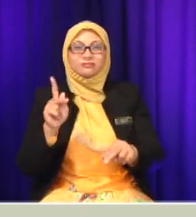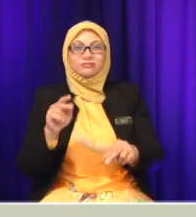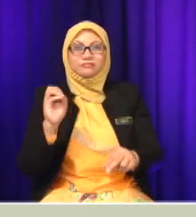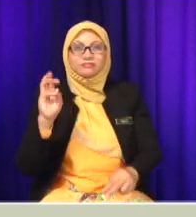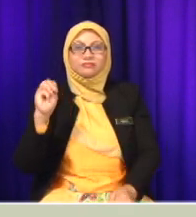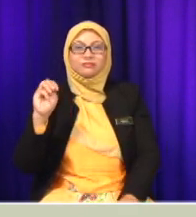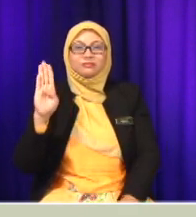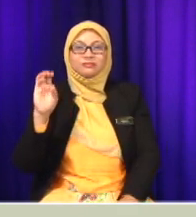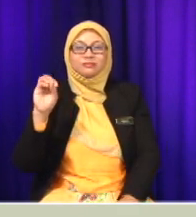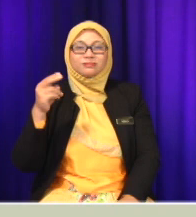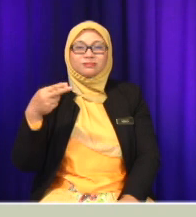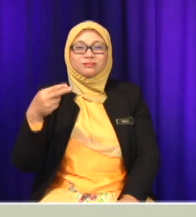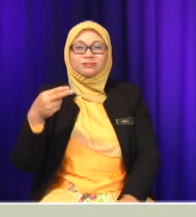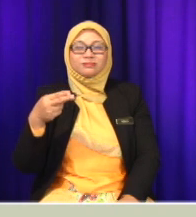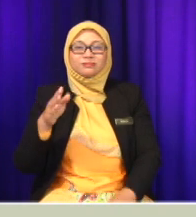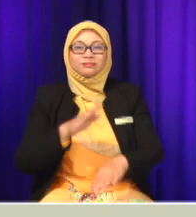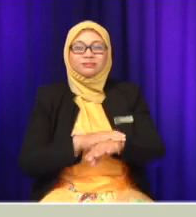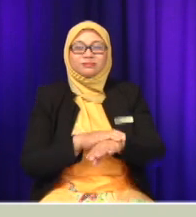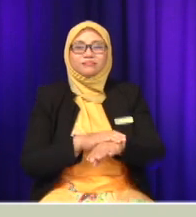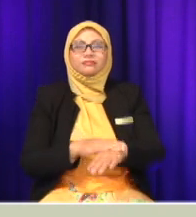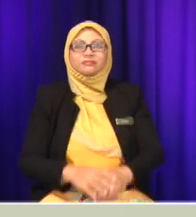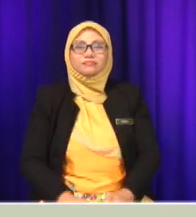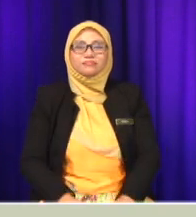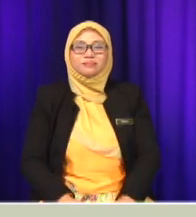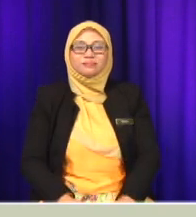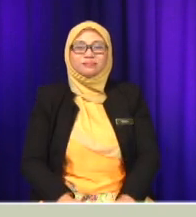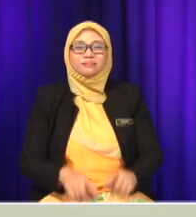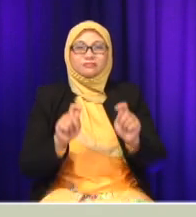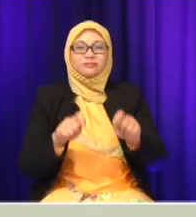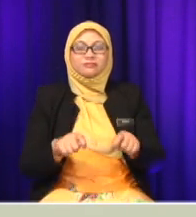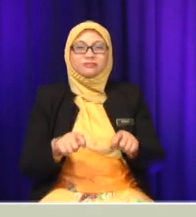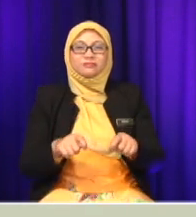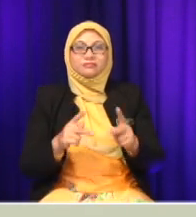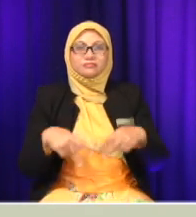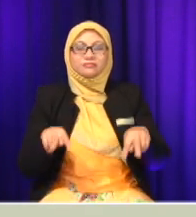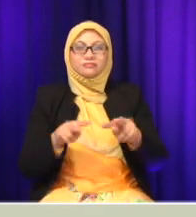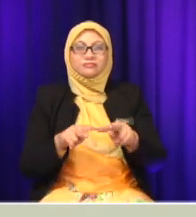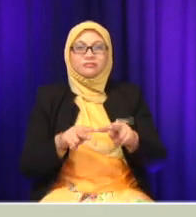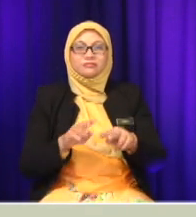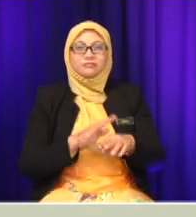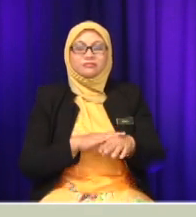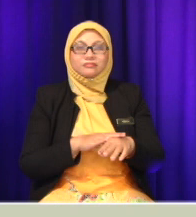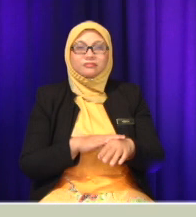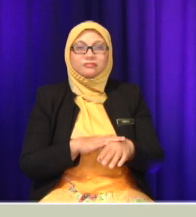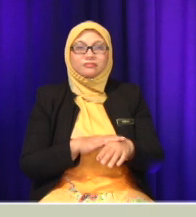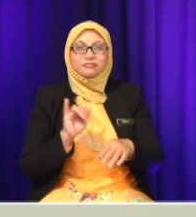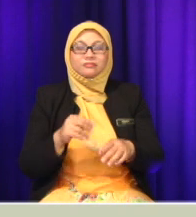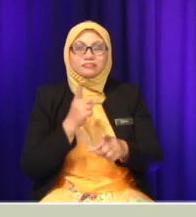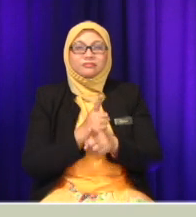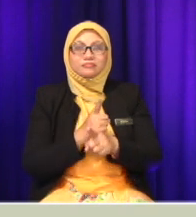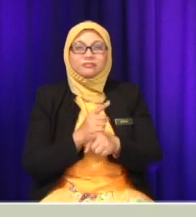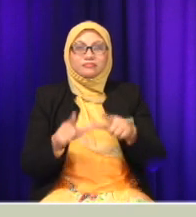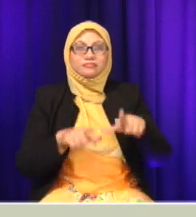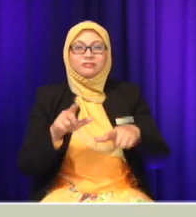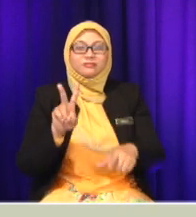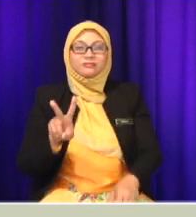ataupun TTA takat terakhir atas yang mana kena pastikan ia berada pada tanda yang betul Langkah kedua